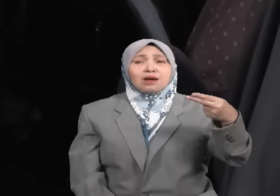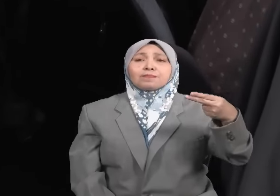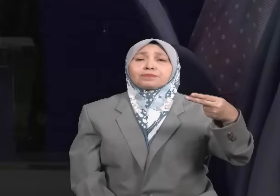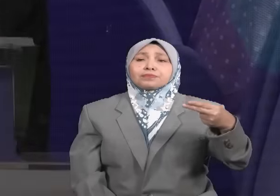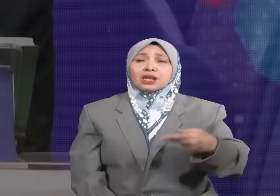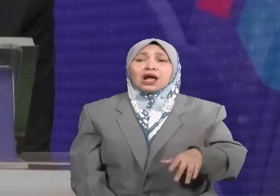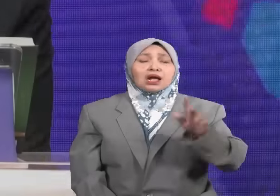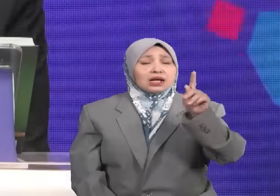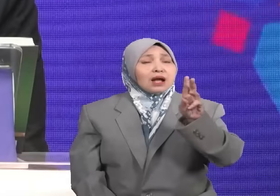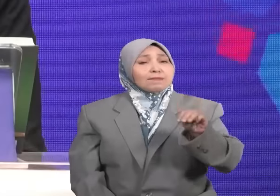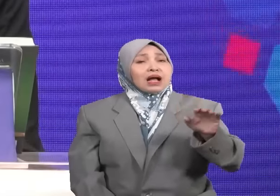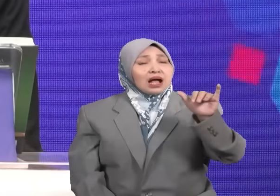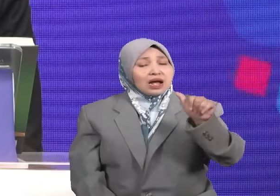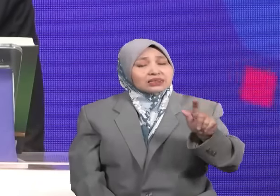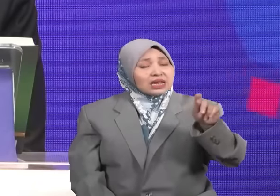كَمْ